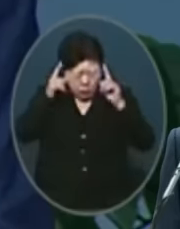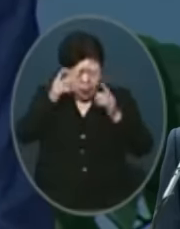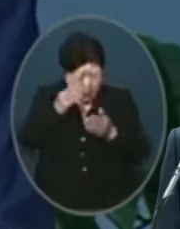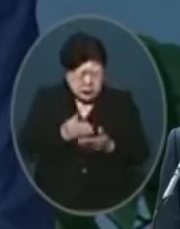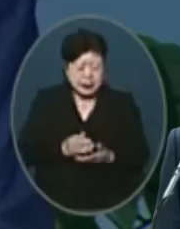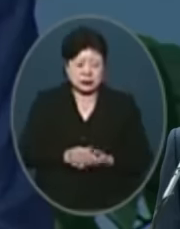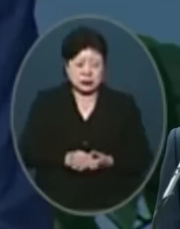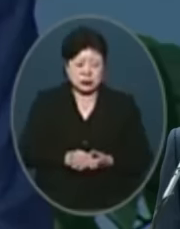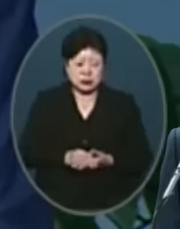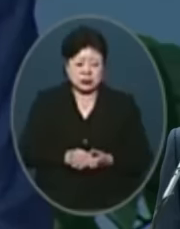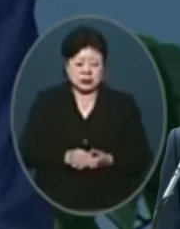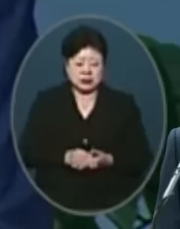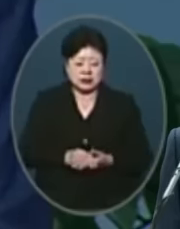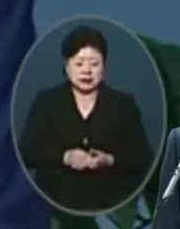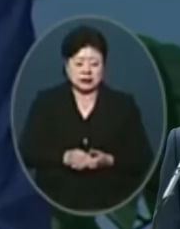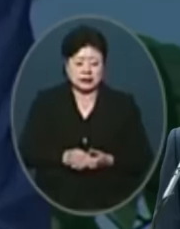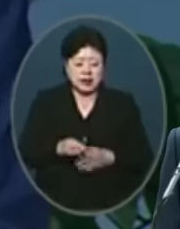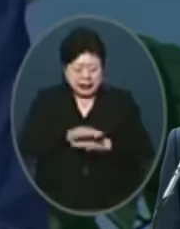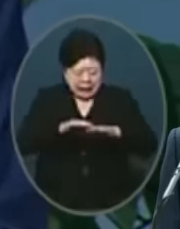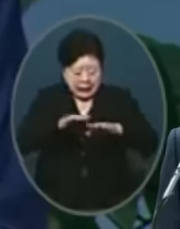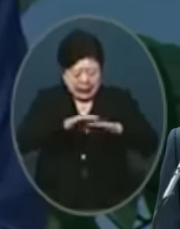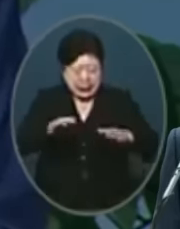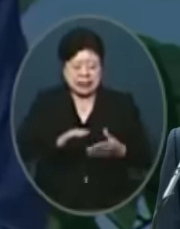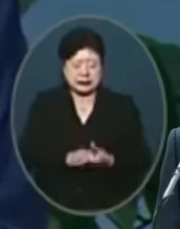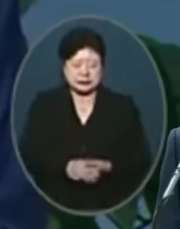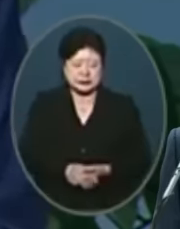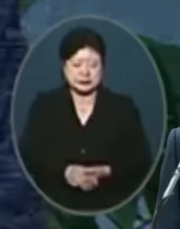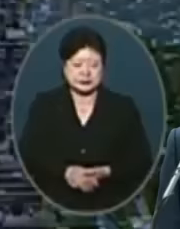품고 노를 품고 있지 말라는 것입니다.